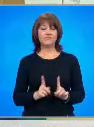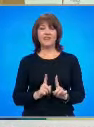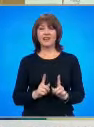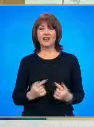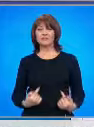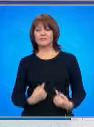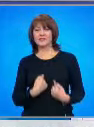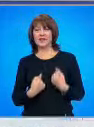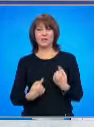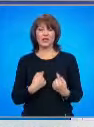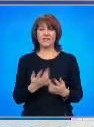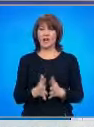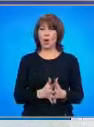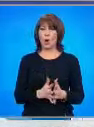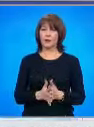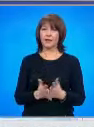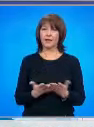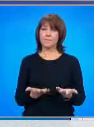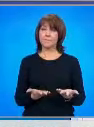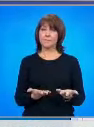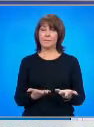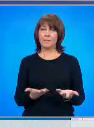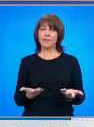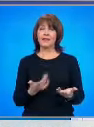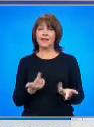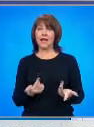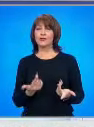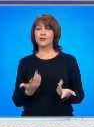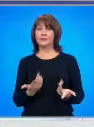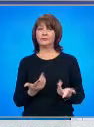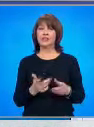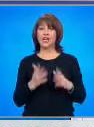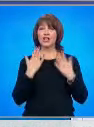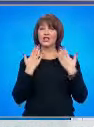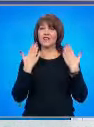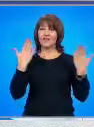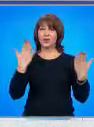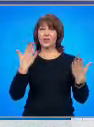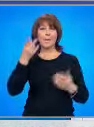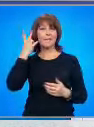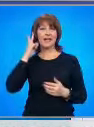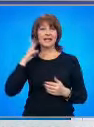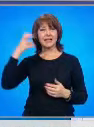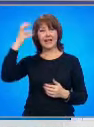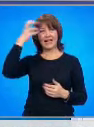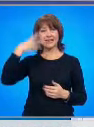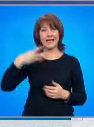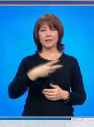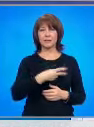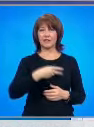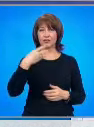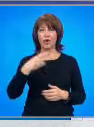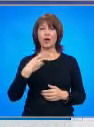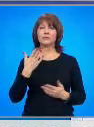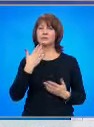демотивират хората. И за финал нещо далеч от българската действителност. Животът на британската кралица Елизабет II